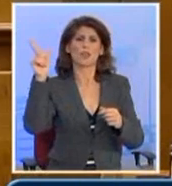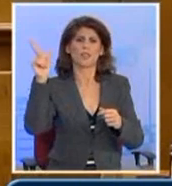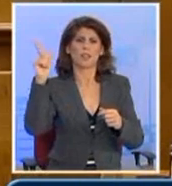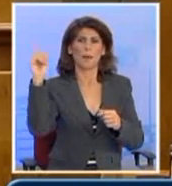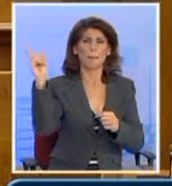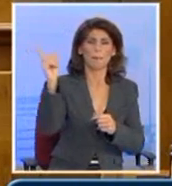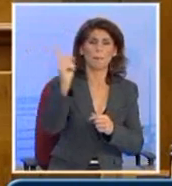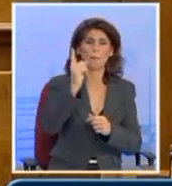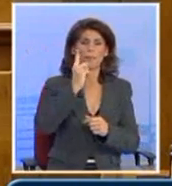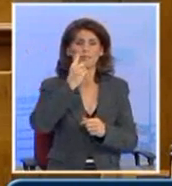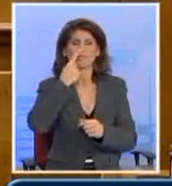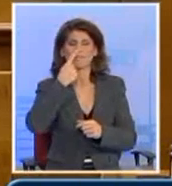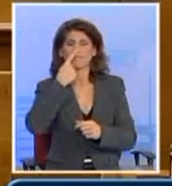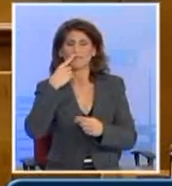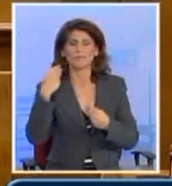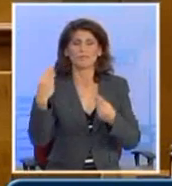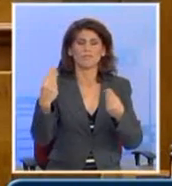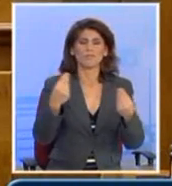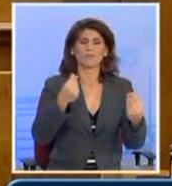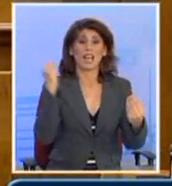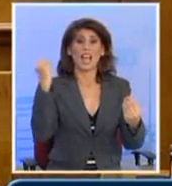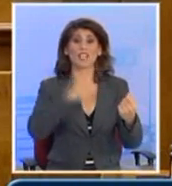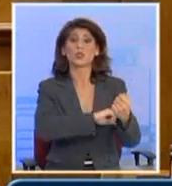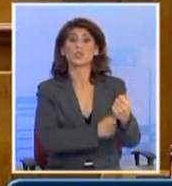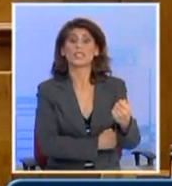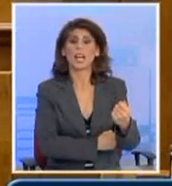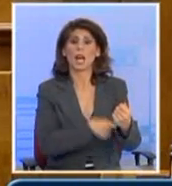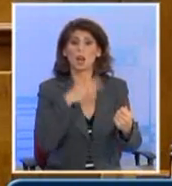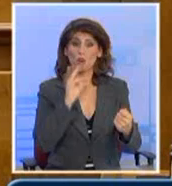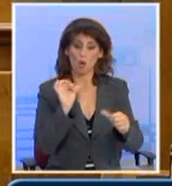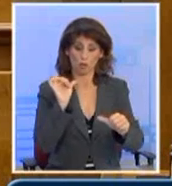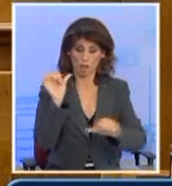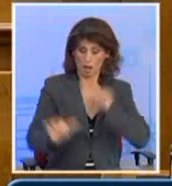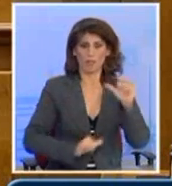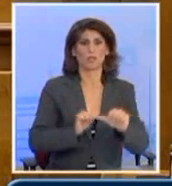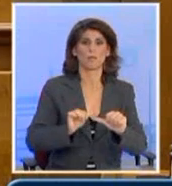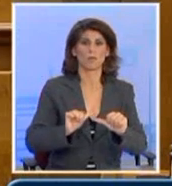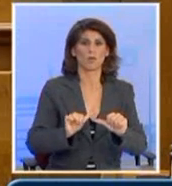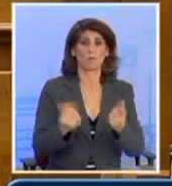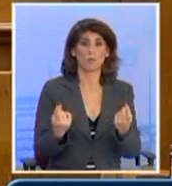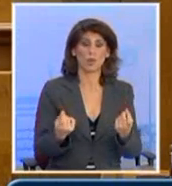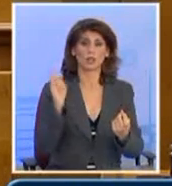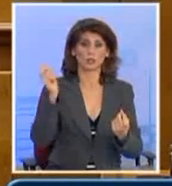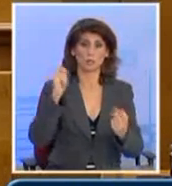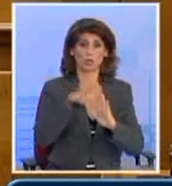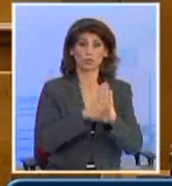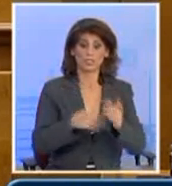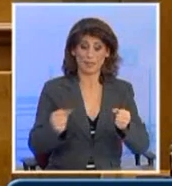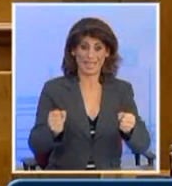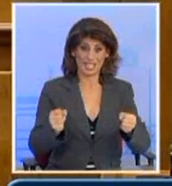μεθυσμένοι από την μυρωδιά της εξουσίας, λόγω των ανατροπών που προκάλεσε στο πολιτικό σύστημα η